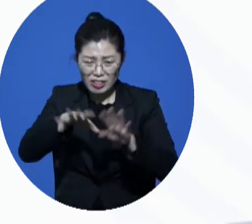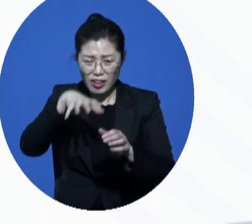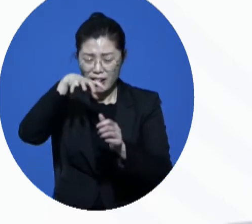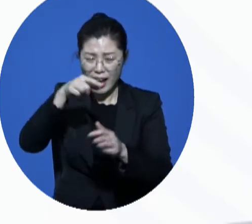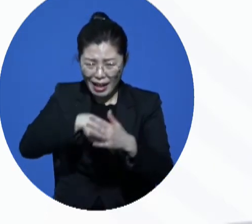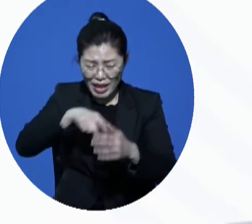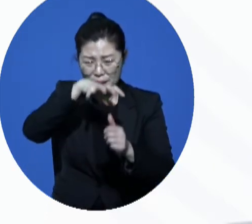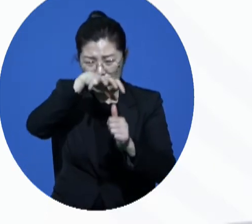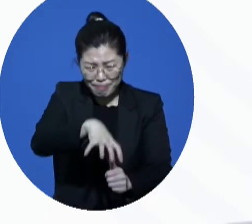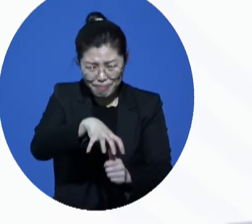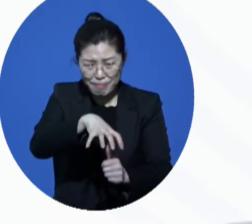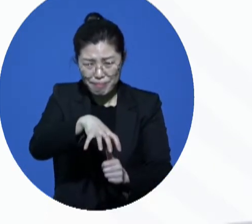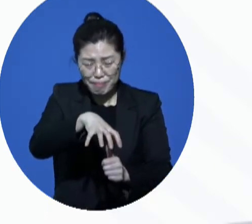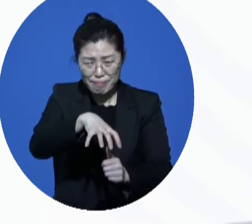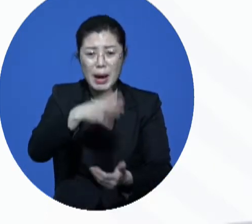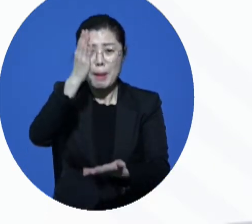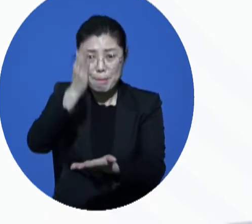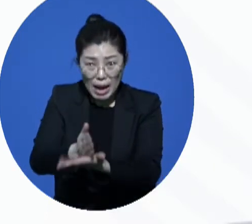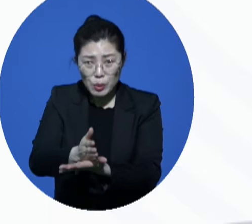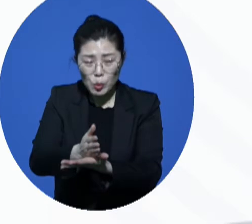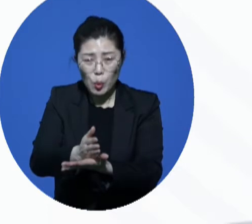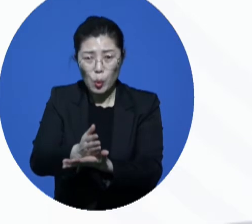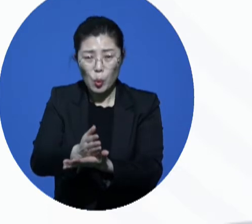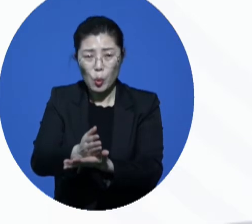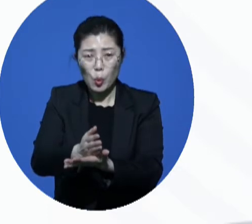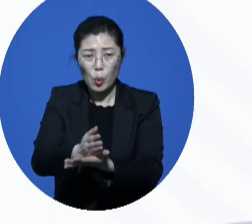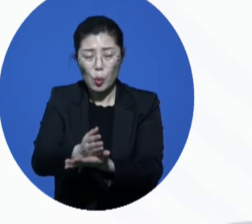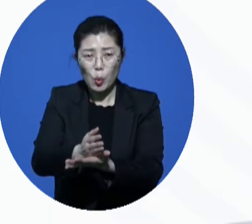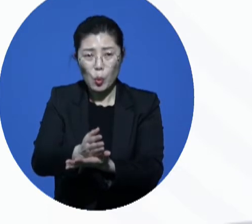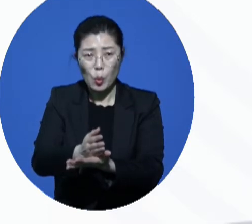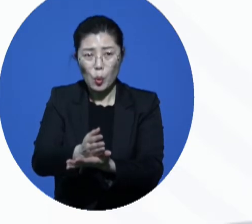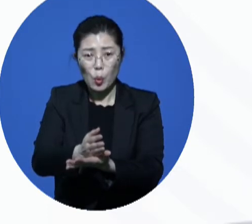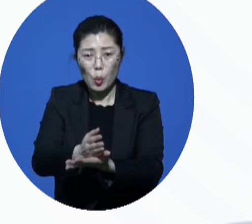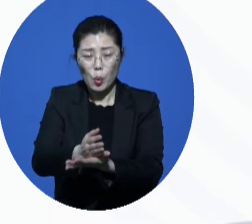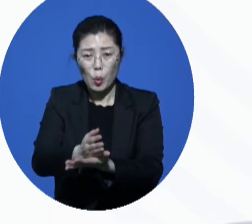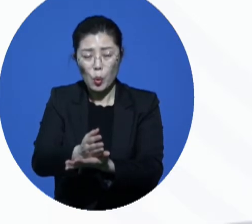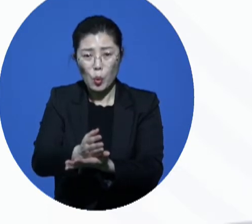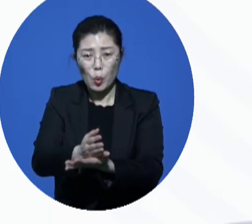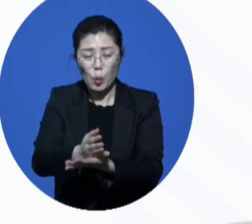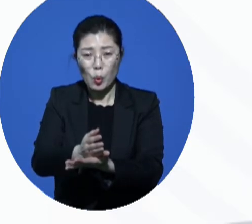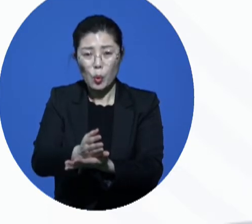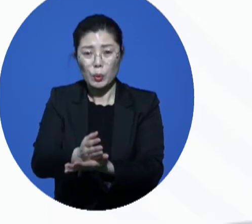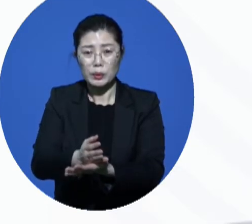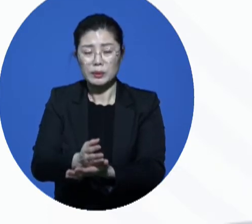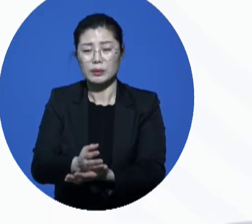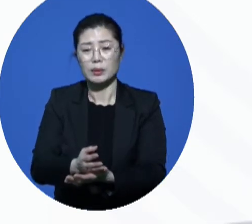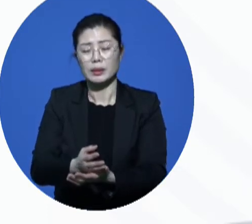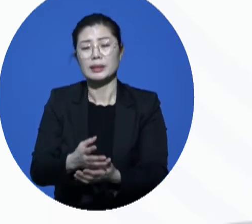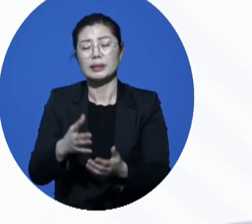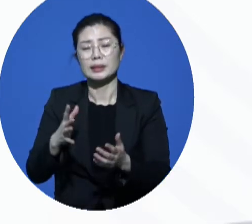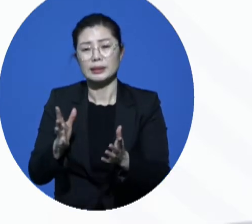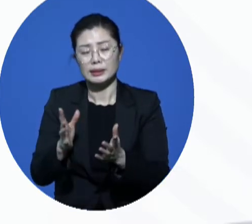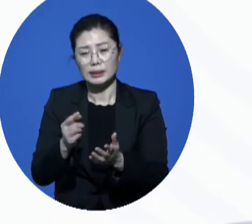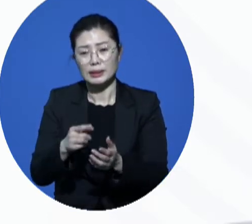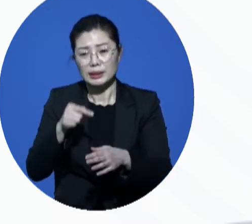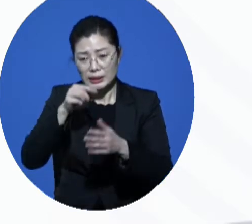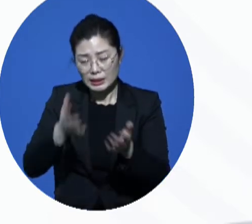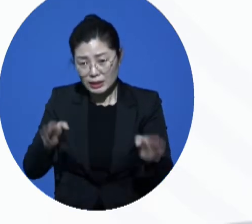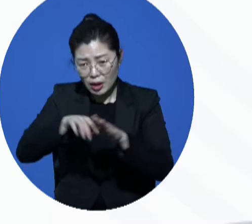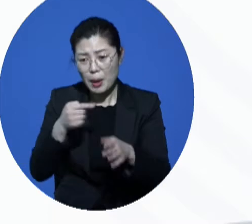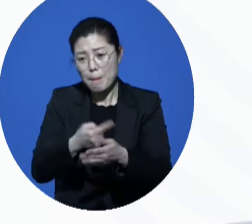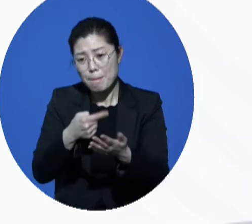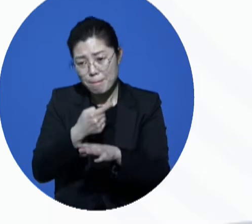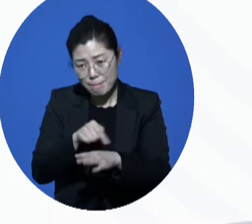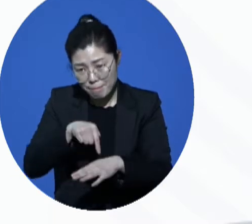사람들을 코호트 격리시키지 말고 예방적 코호트 격리의 실패를 인정하면서 긴급 분산 조치를 하고 시설 밖으로